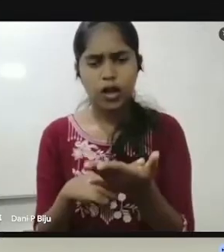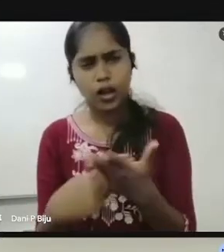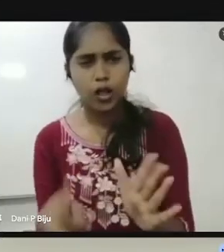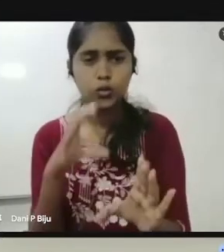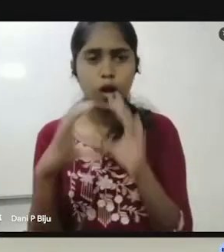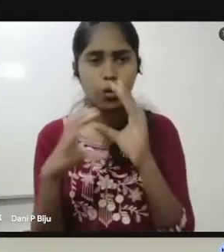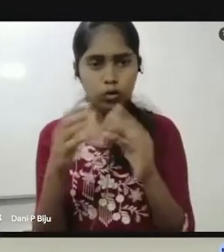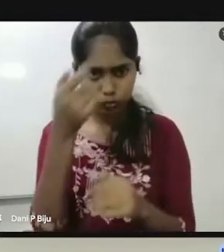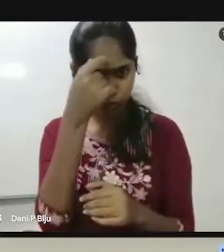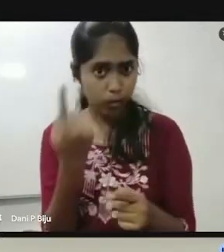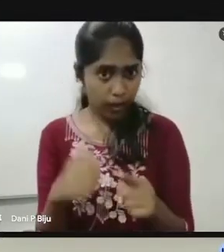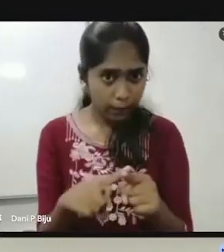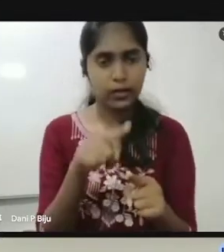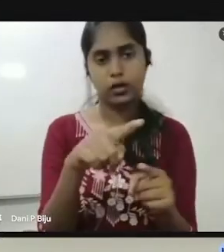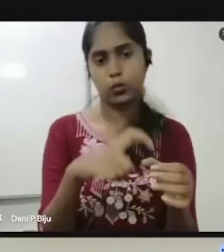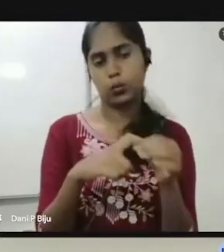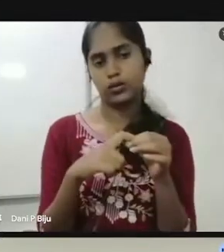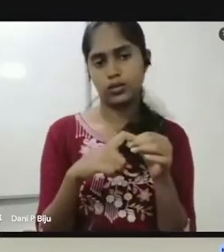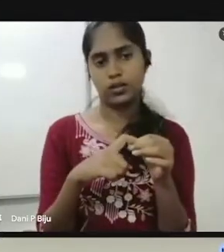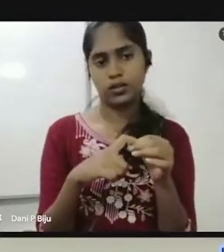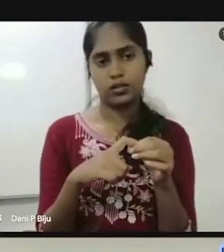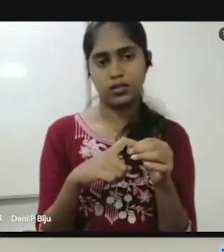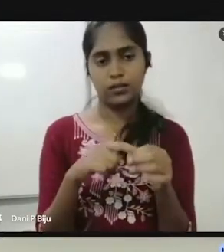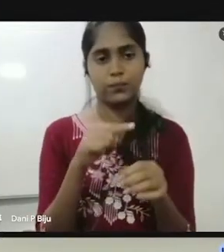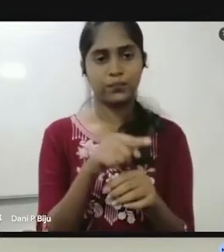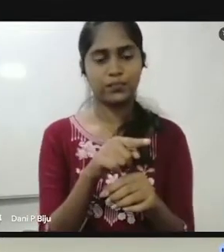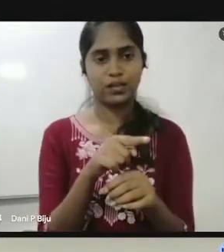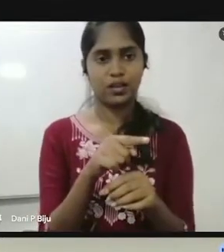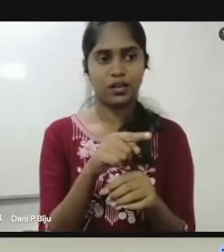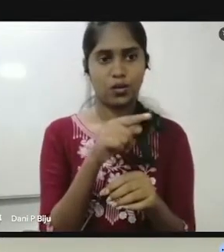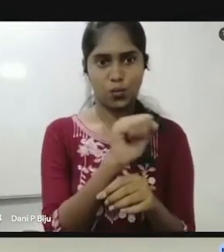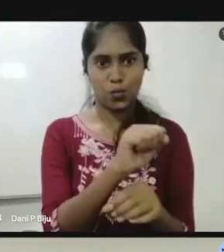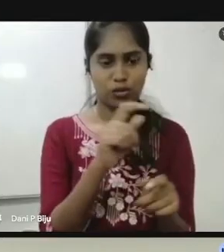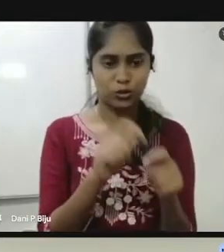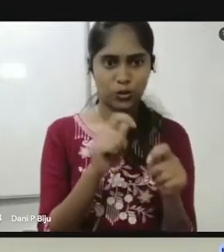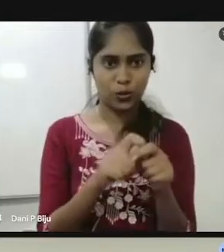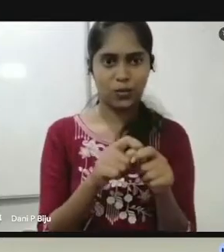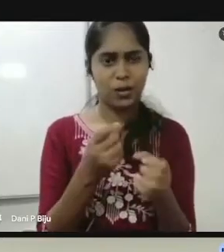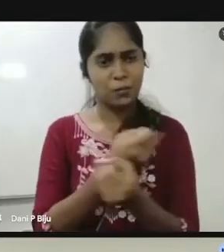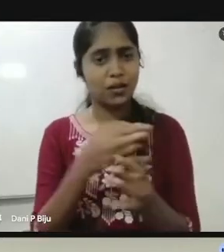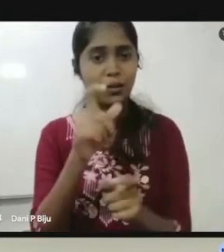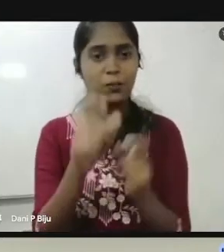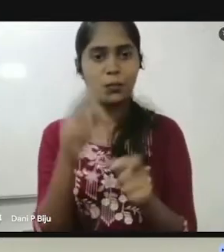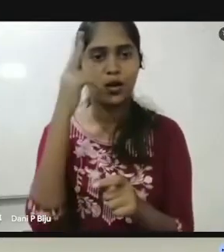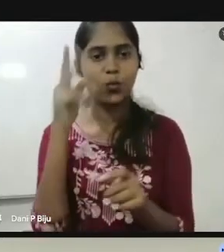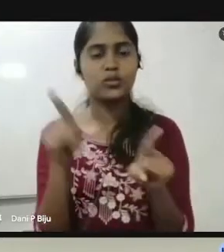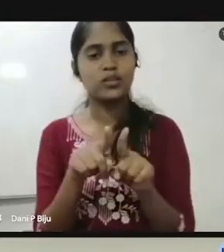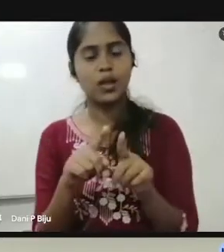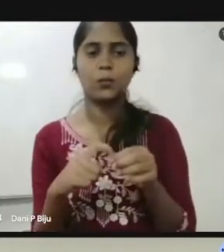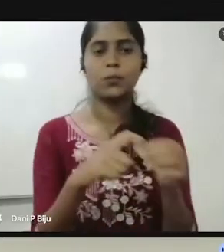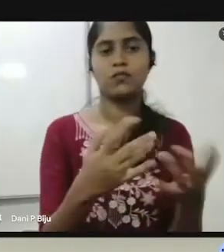ഉണ്ടാകുമോ? എന്റെ കരിയറിൽ ഏറ്റവും കൂടുതൽ എന്നോട് ചോദിച്ചിരിക്കുന്ന ഒരു ചോദ്യമാണിത്. സ്പീച്ച് ഇത് ഉപയോഗിച്ചാൽ